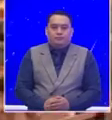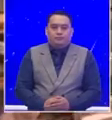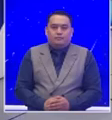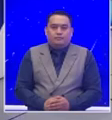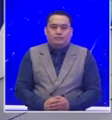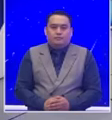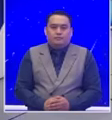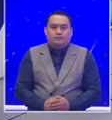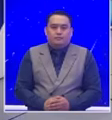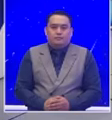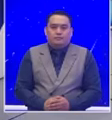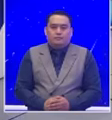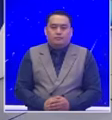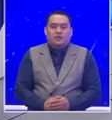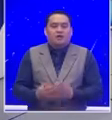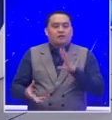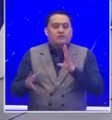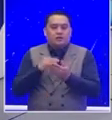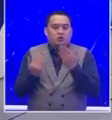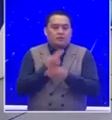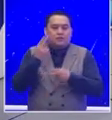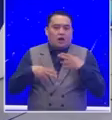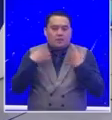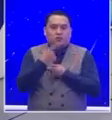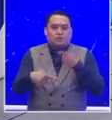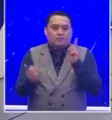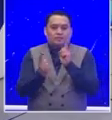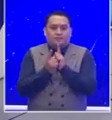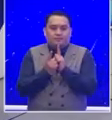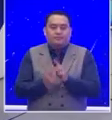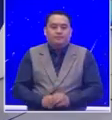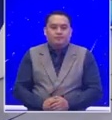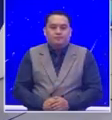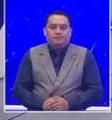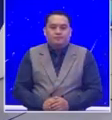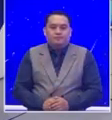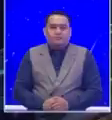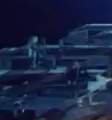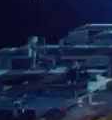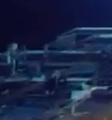Это была вся информация к этому часу. Спасибо за внимание. До свидания.